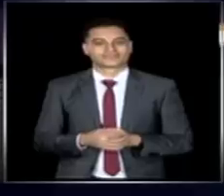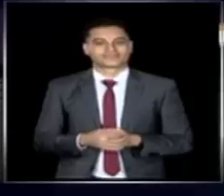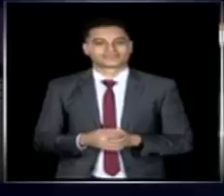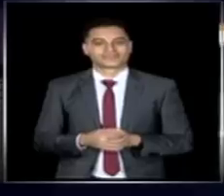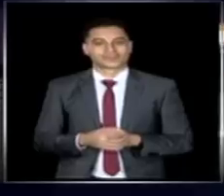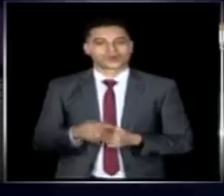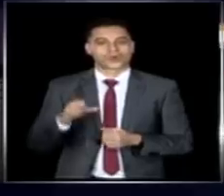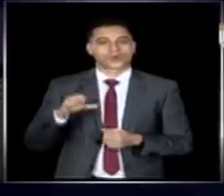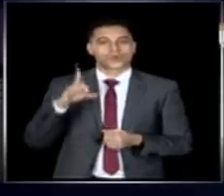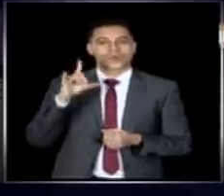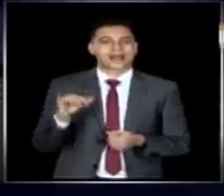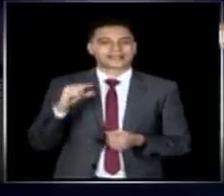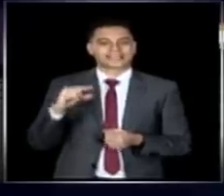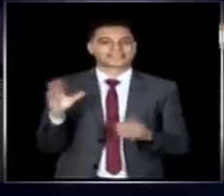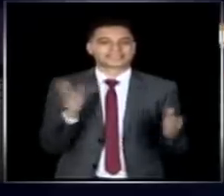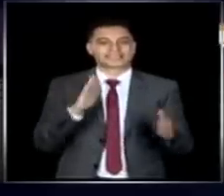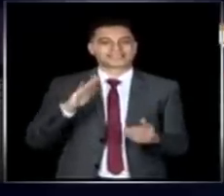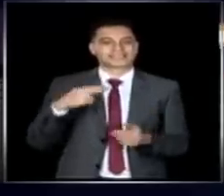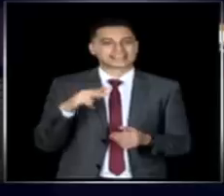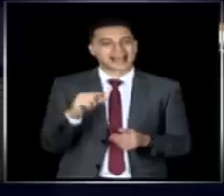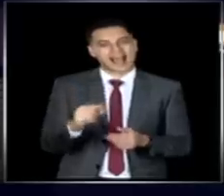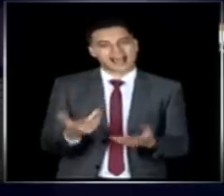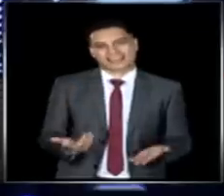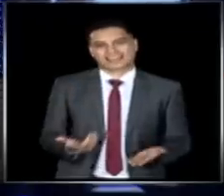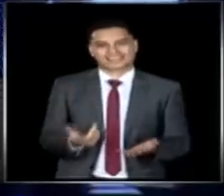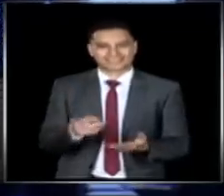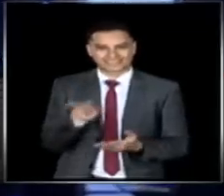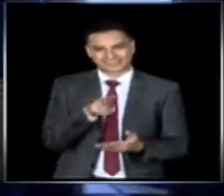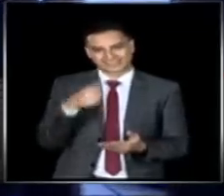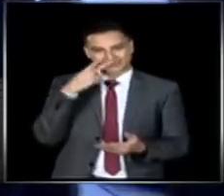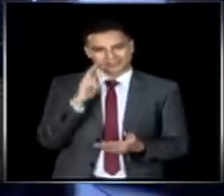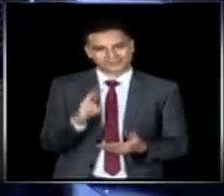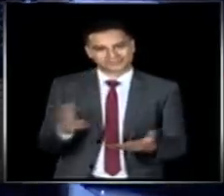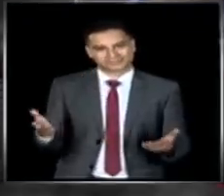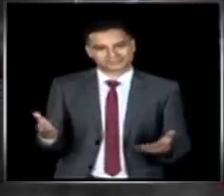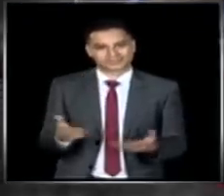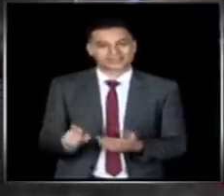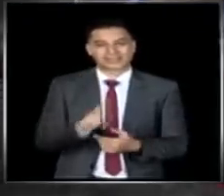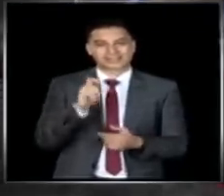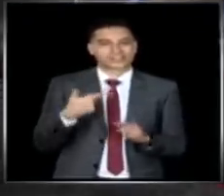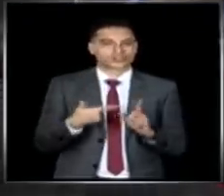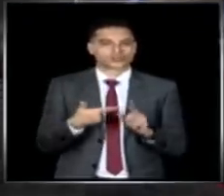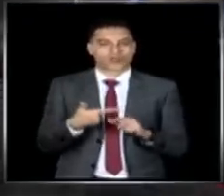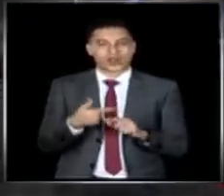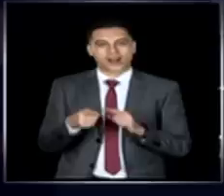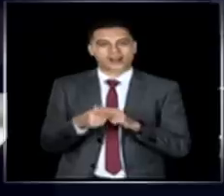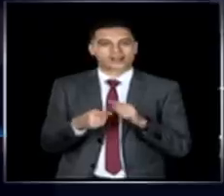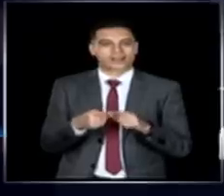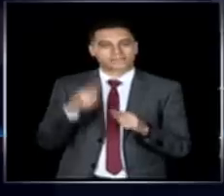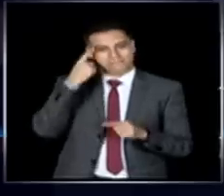مين؟ سعد. سعد بالظبط كده، وليد سعد. تاني سؤال ما يتجاوبش في